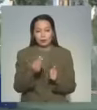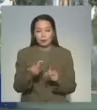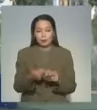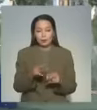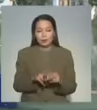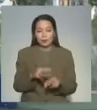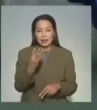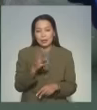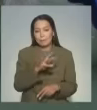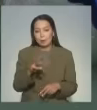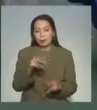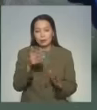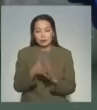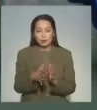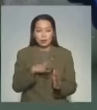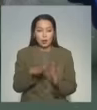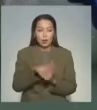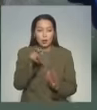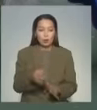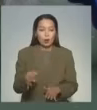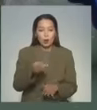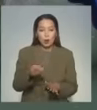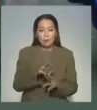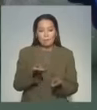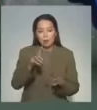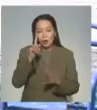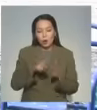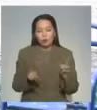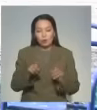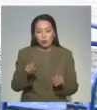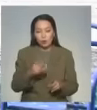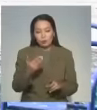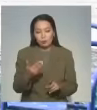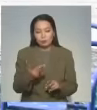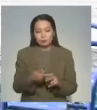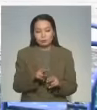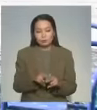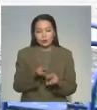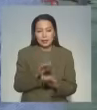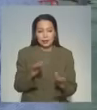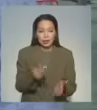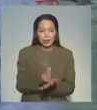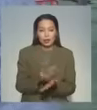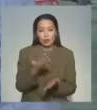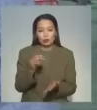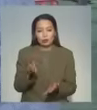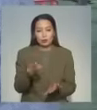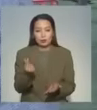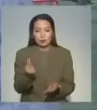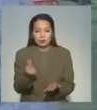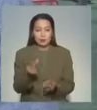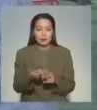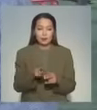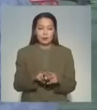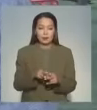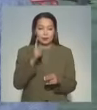3 миллиона тенге. Депутат областного маслихата уверен, детский смех дороже любых денег. Это была у меня как бы цель, которую я себе